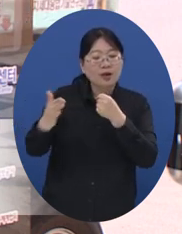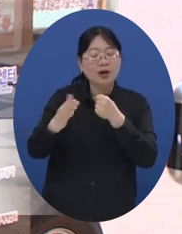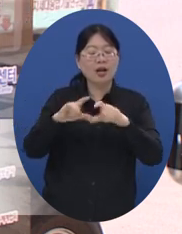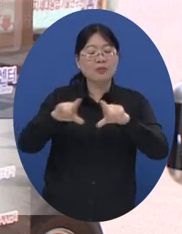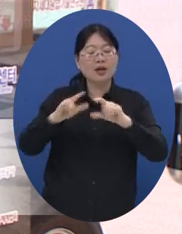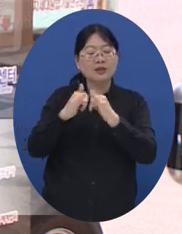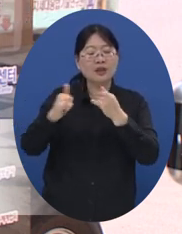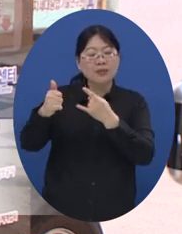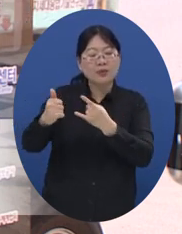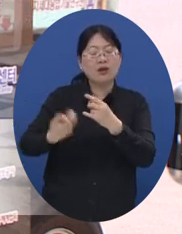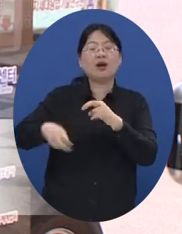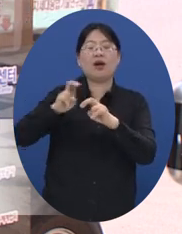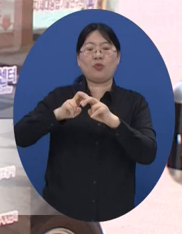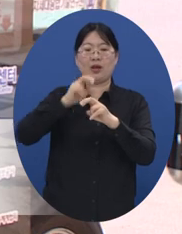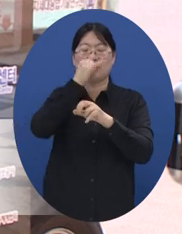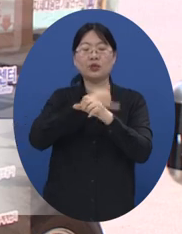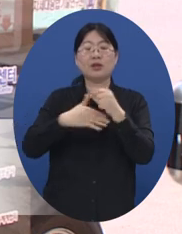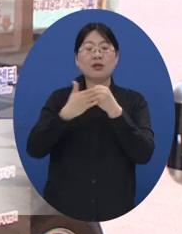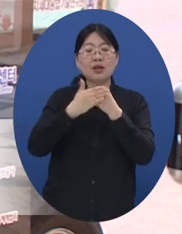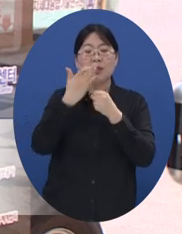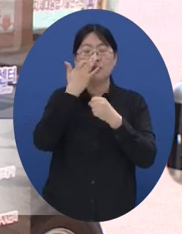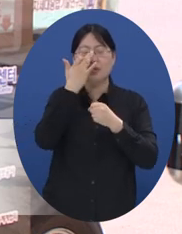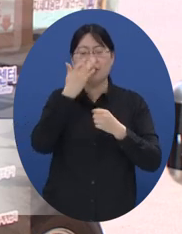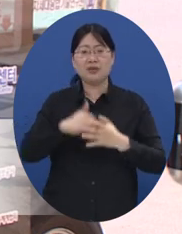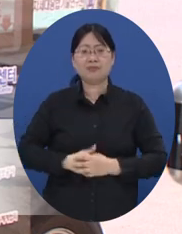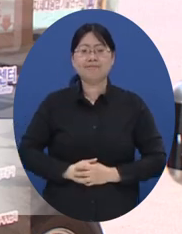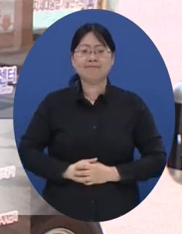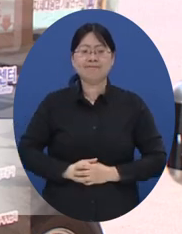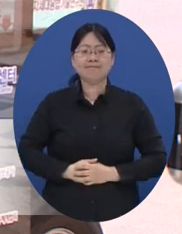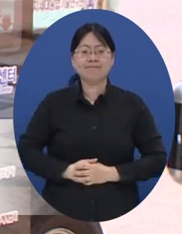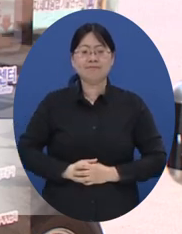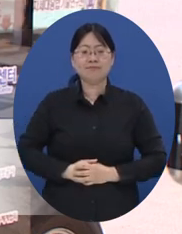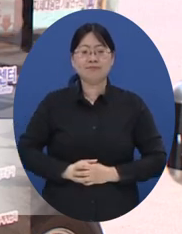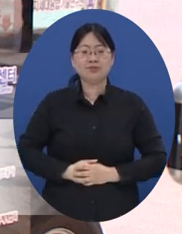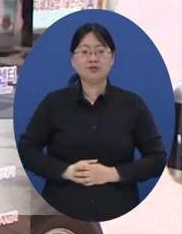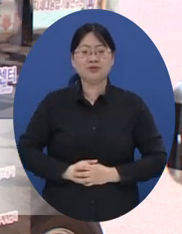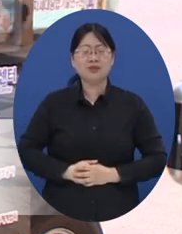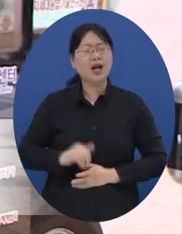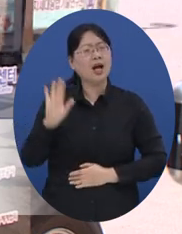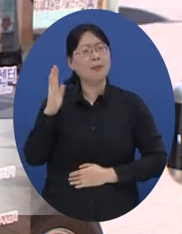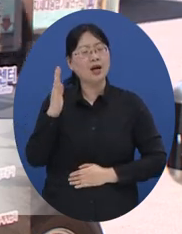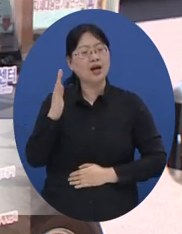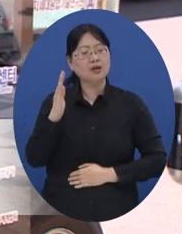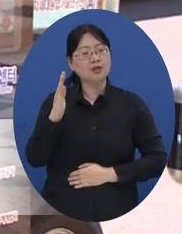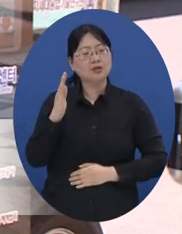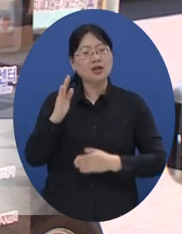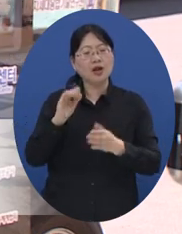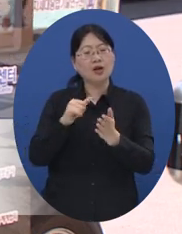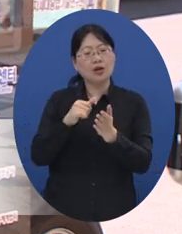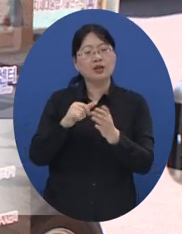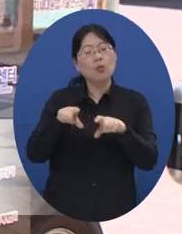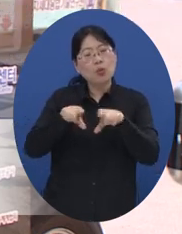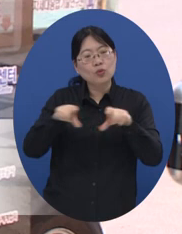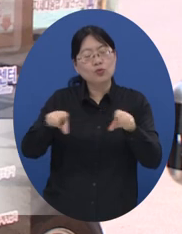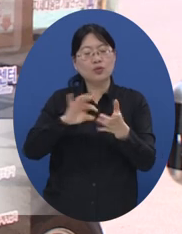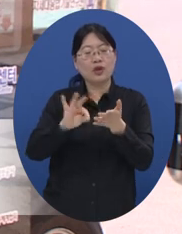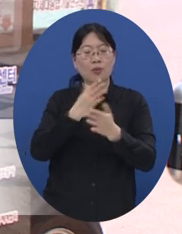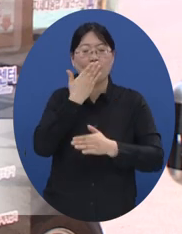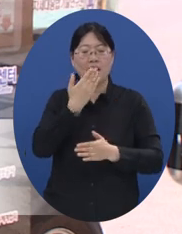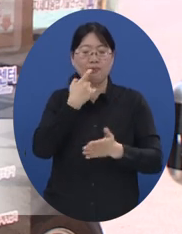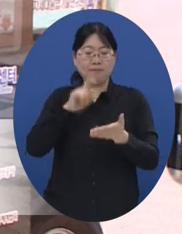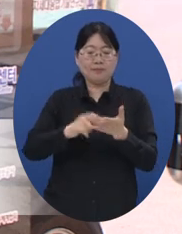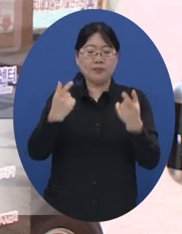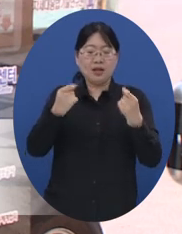있는데요. 이제 일반 사람들도 탑승을 하고 그러고 있기 때문에 조만간 이제 상용화를 할수 있다고 생각을